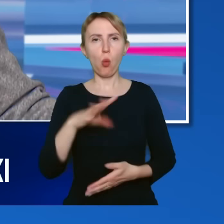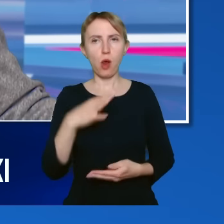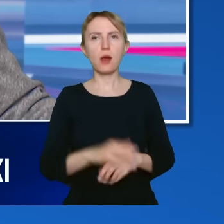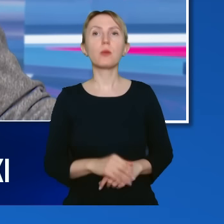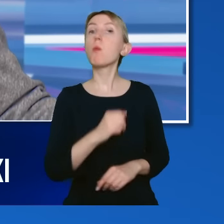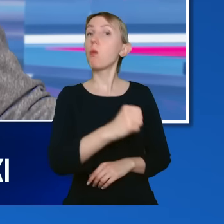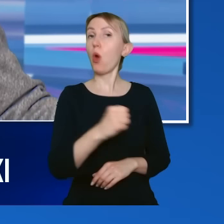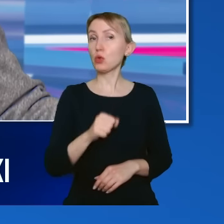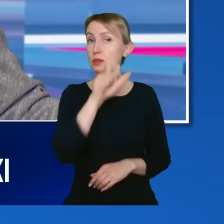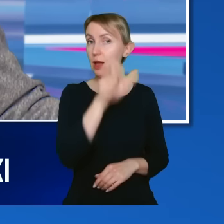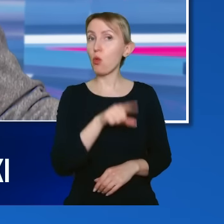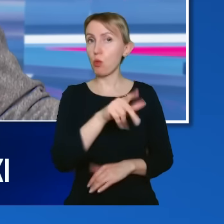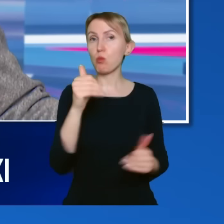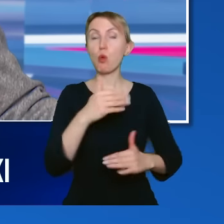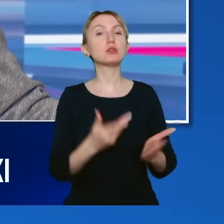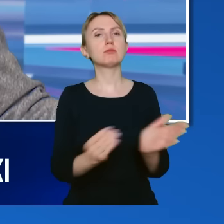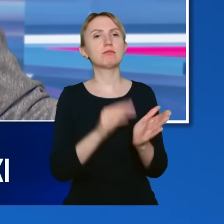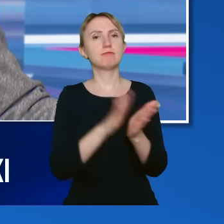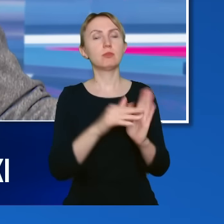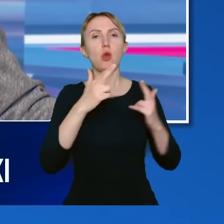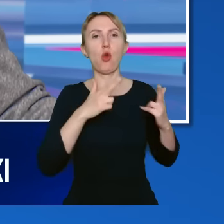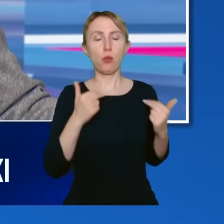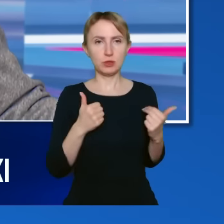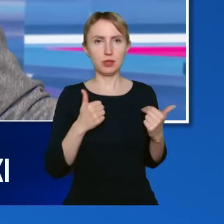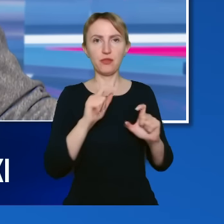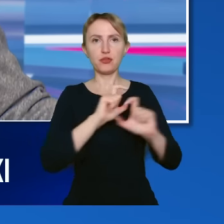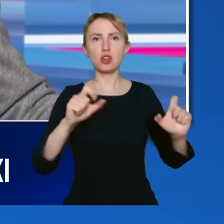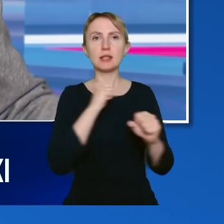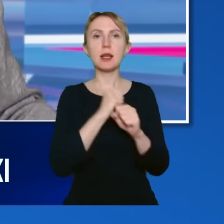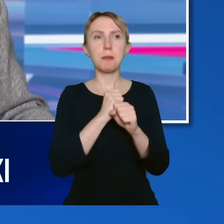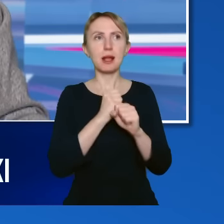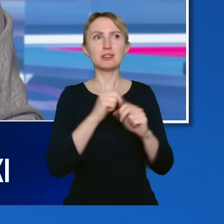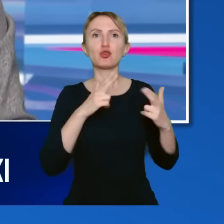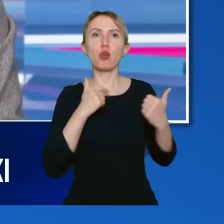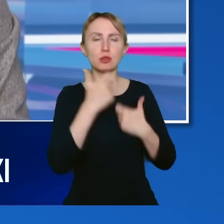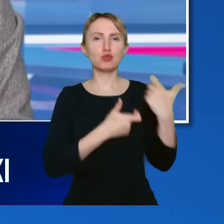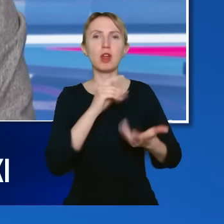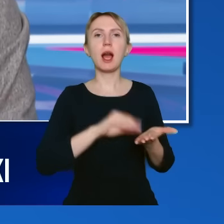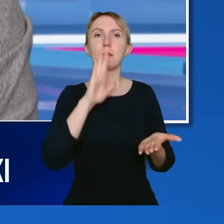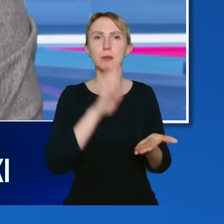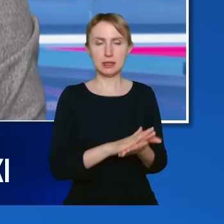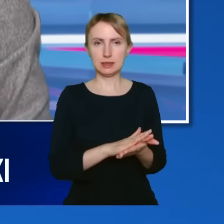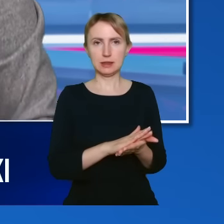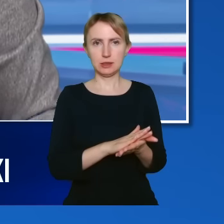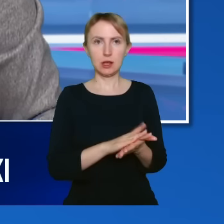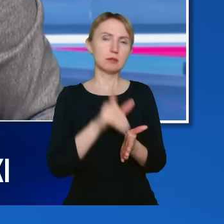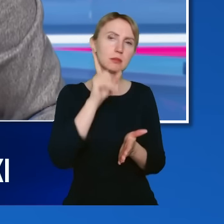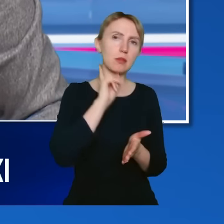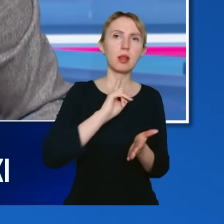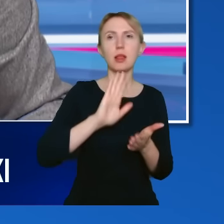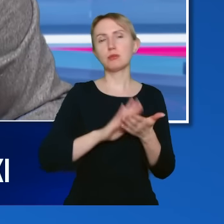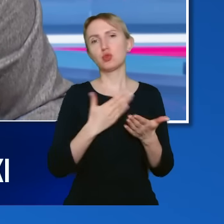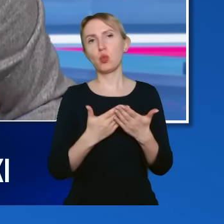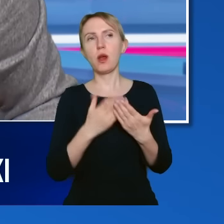poseł może wprowadzić na komisji, podczas prac komisji, zapis pozornie na przykład